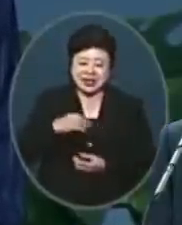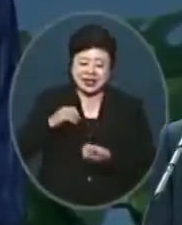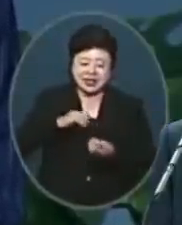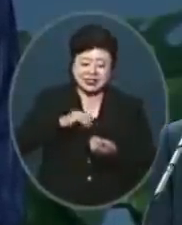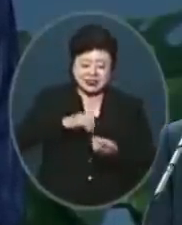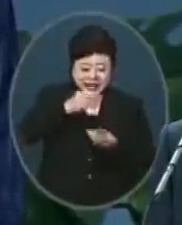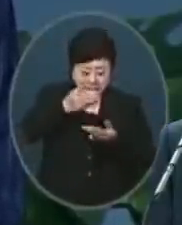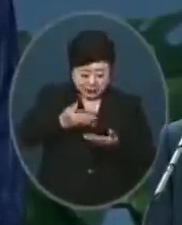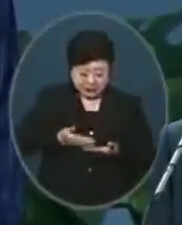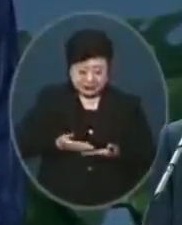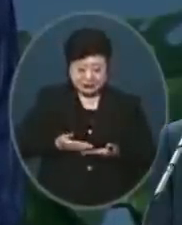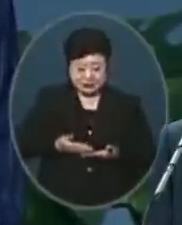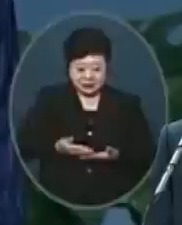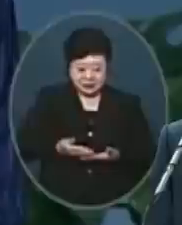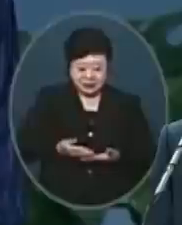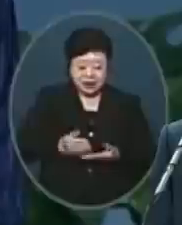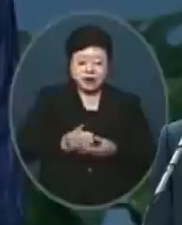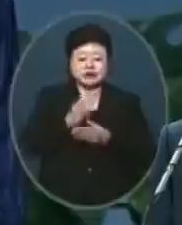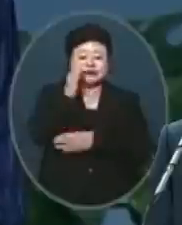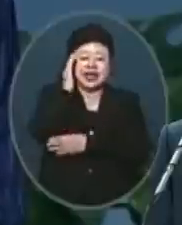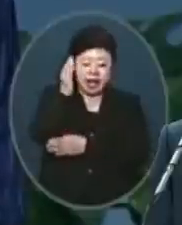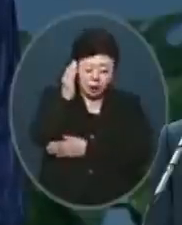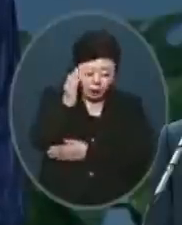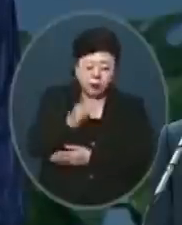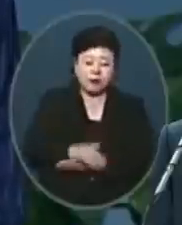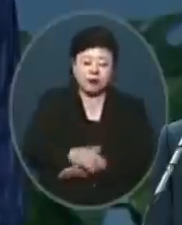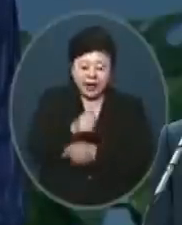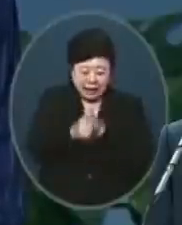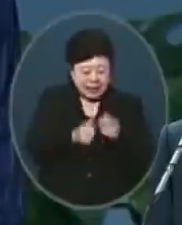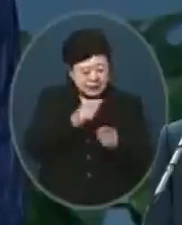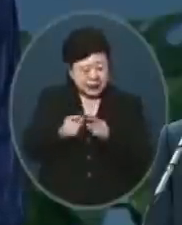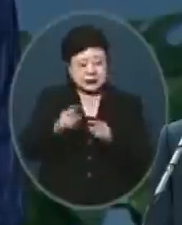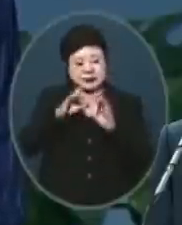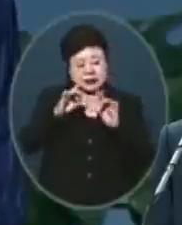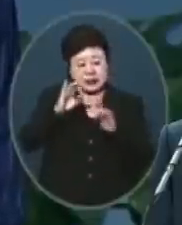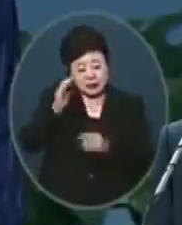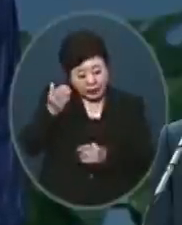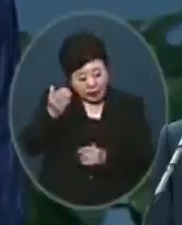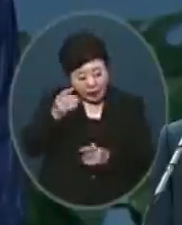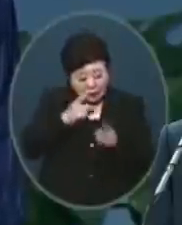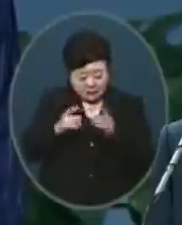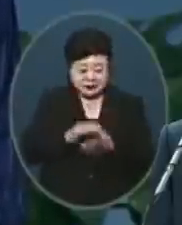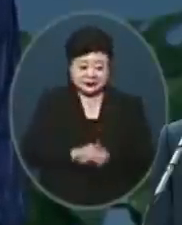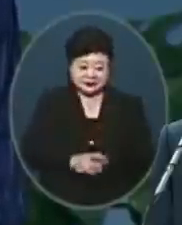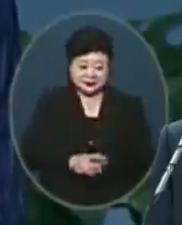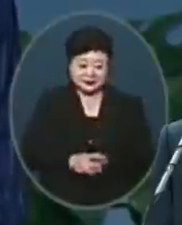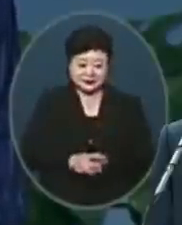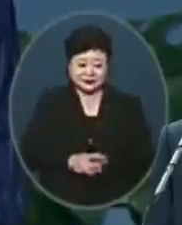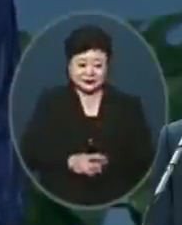전달되어서 나와서 부흥회를 하고 하나님 말씀을 전할 수 있게 되었다고 말하더라고.